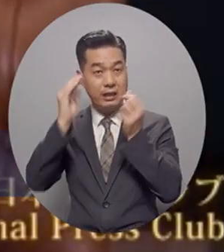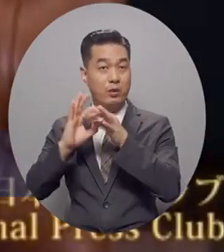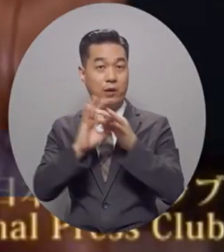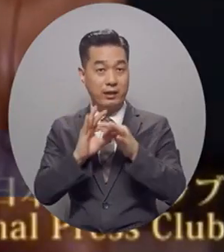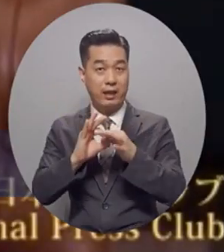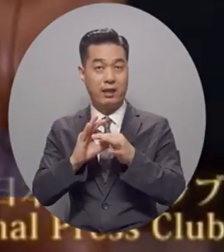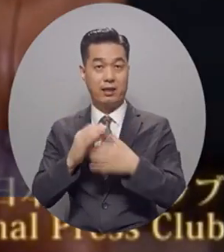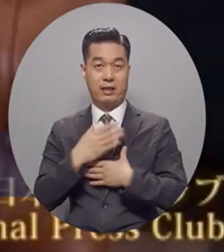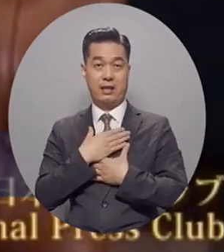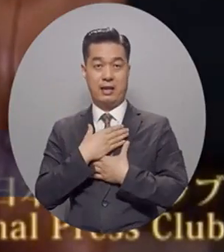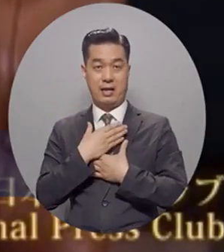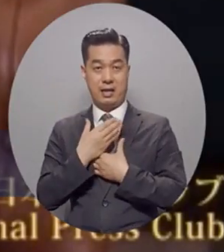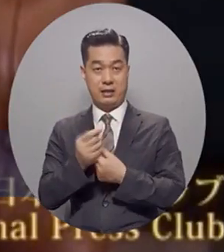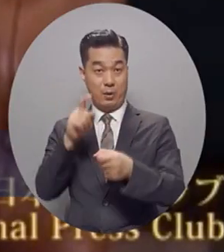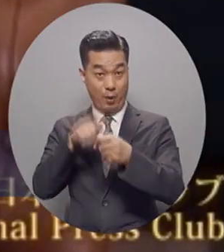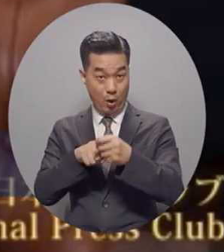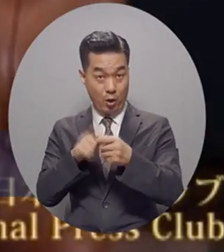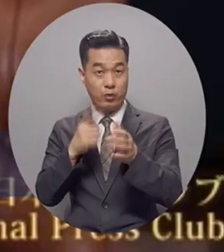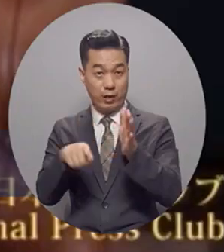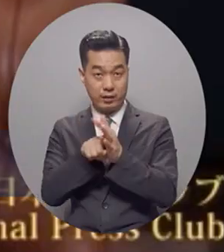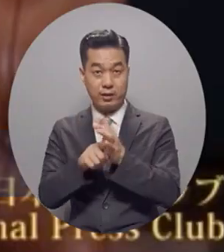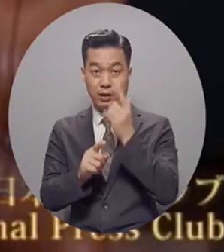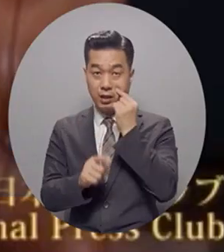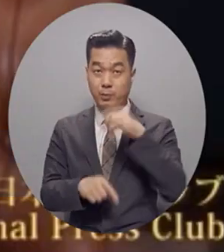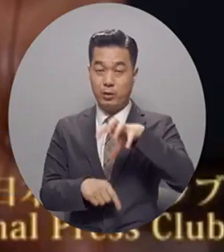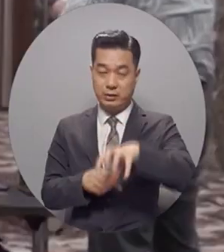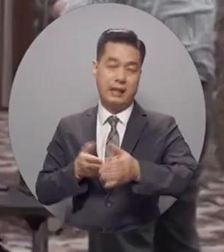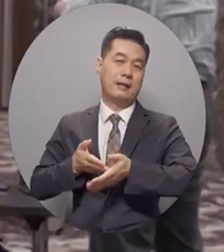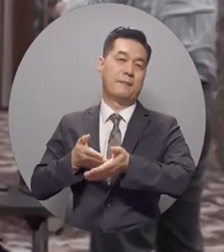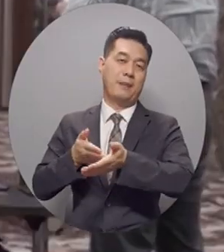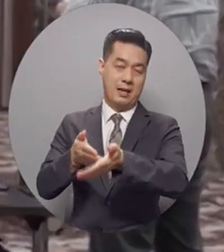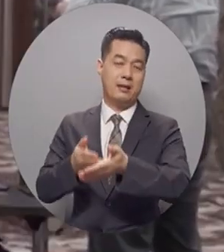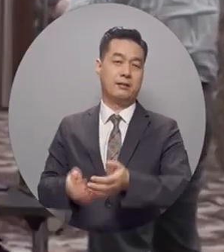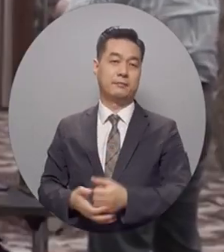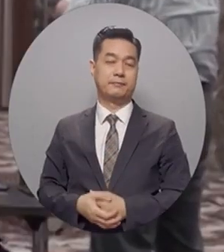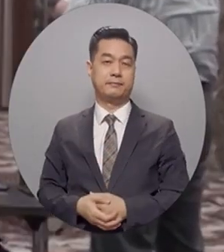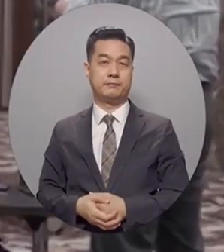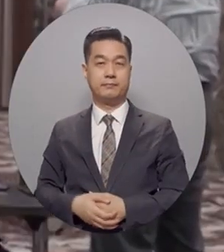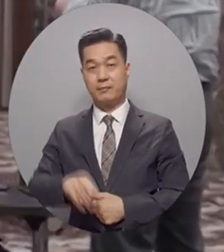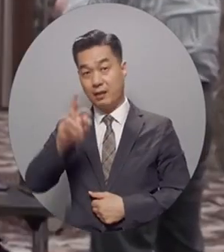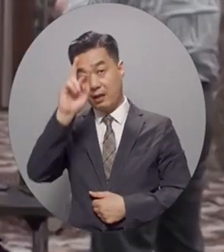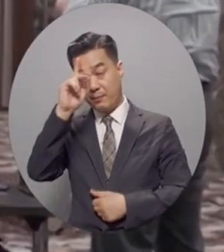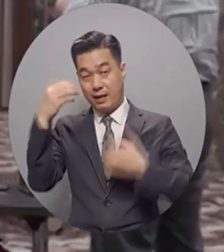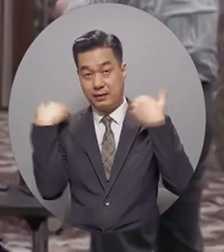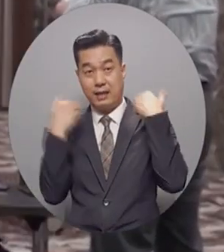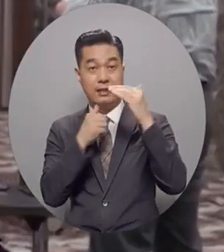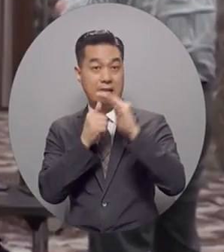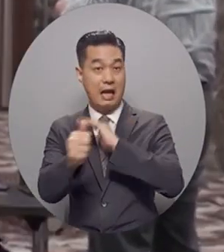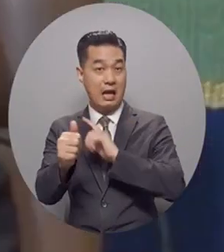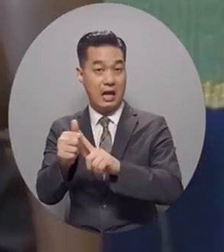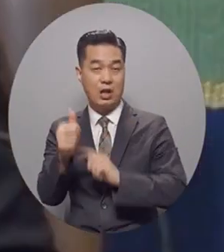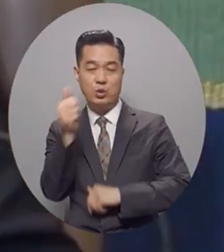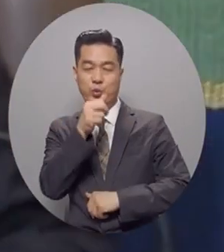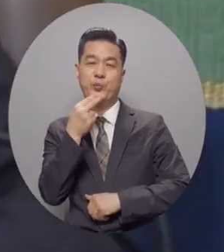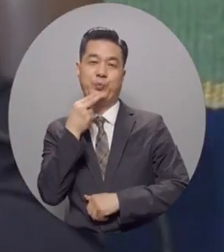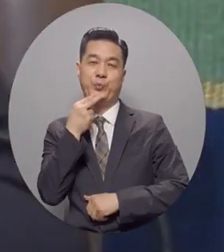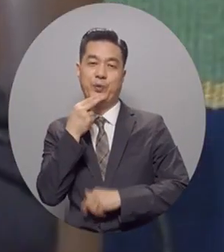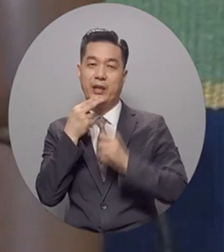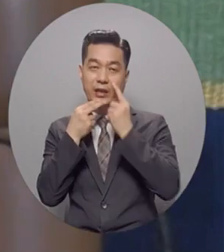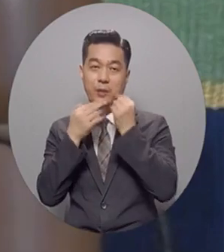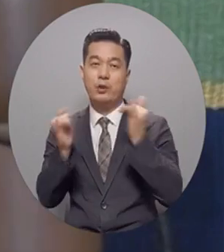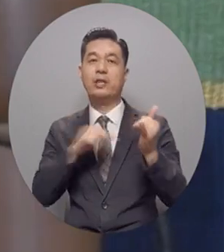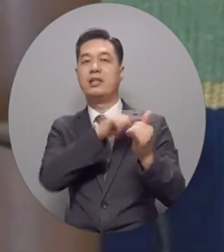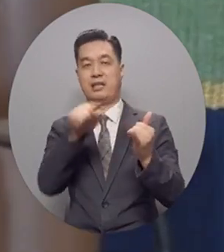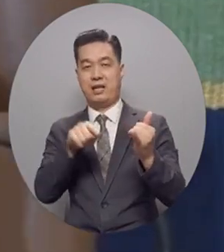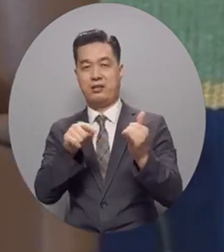させるために 일본관이 대안して. 이에 대해 박 대사는 발언 당시 통역 없이 일본인을 상대로